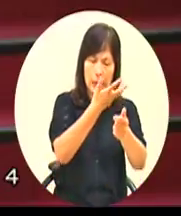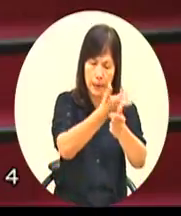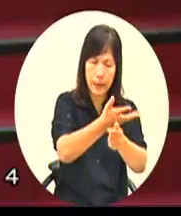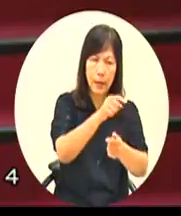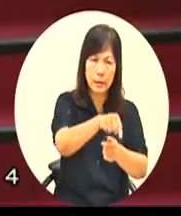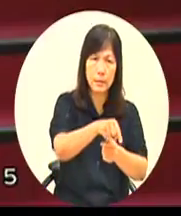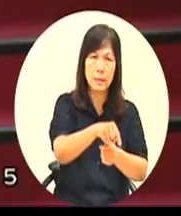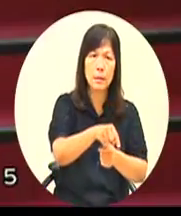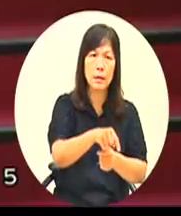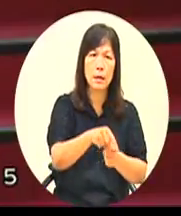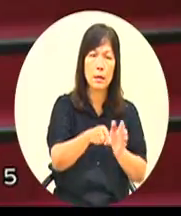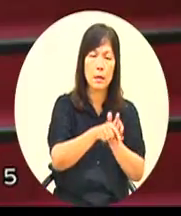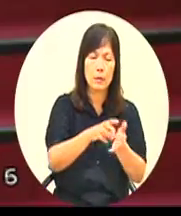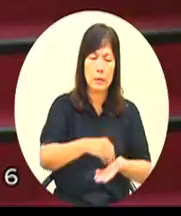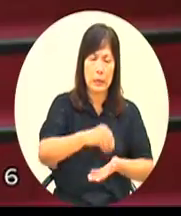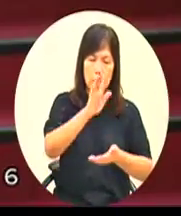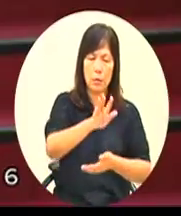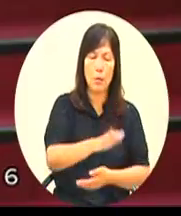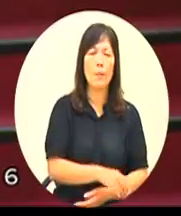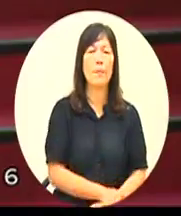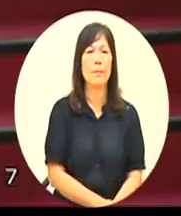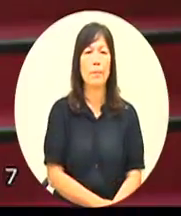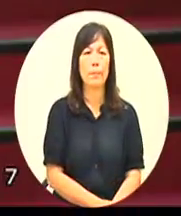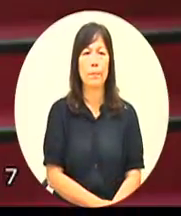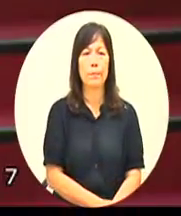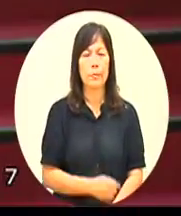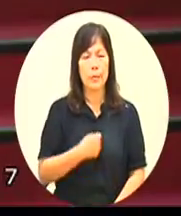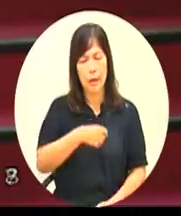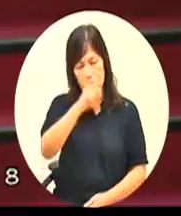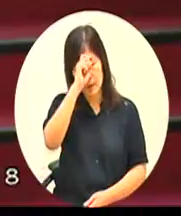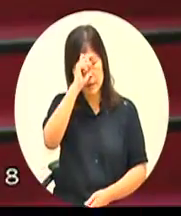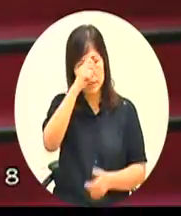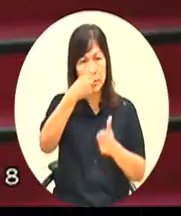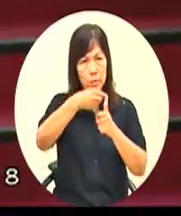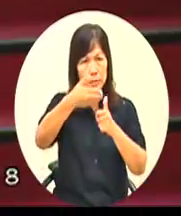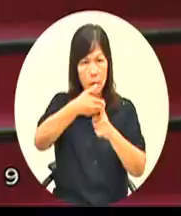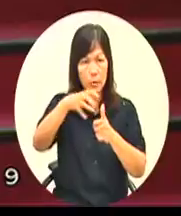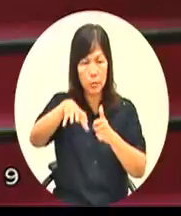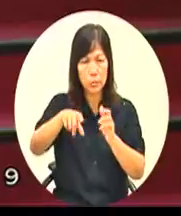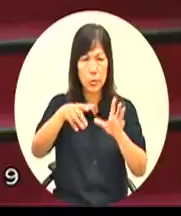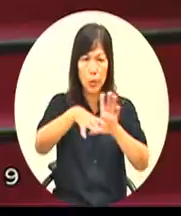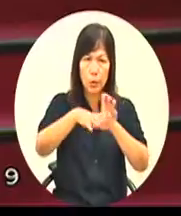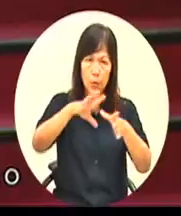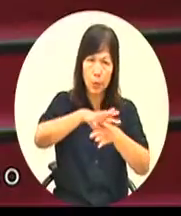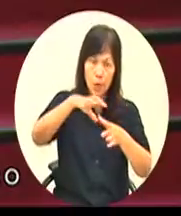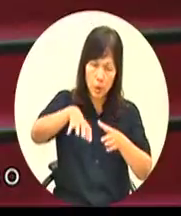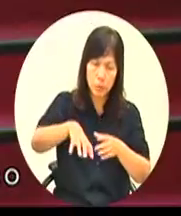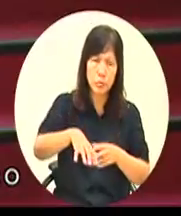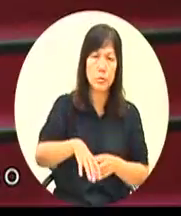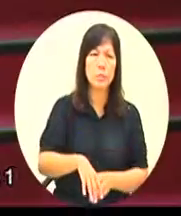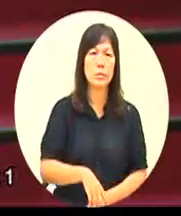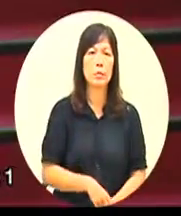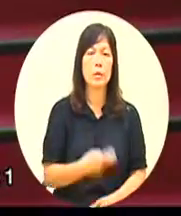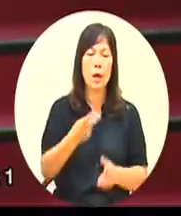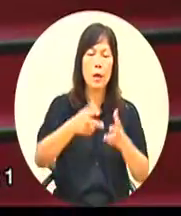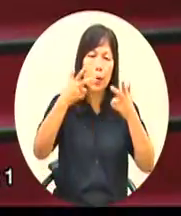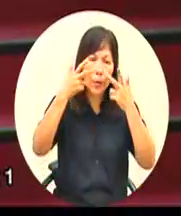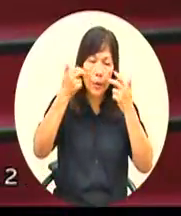的一个建议。那么我希望教育局、文化局啊，包括原民